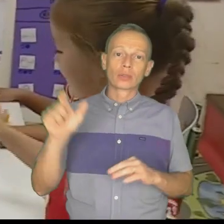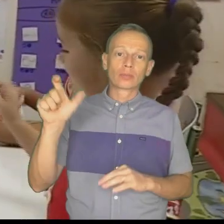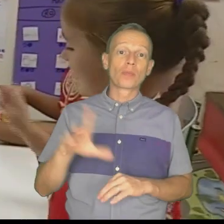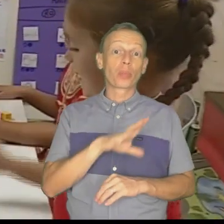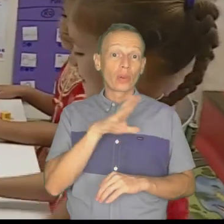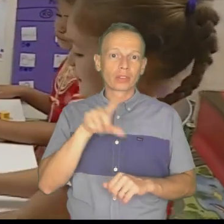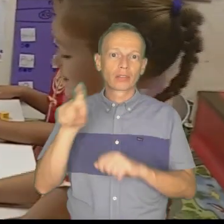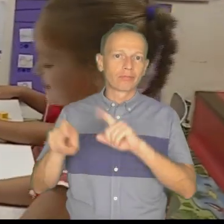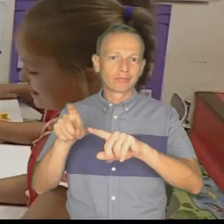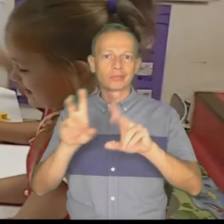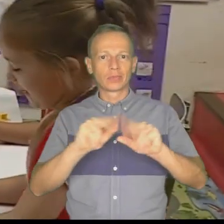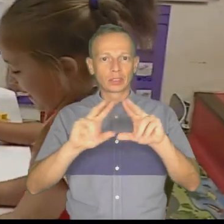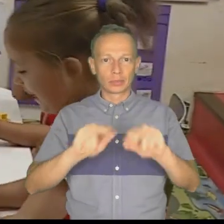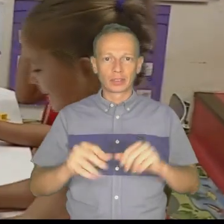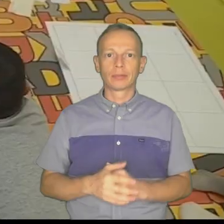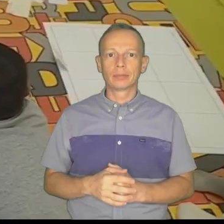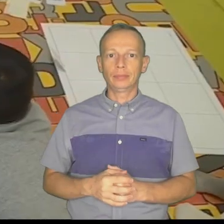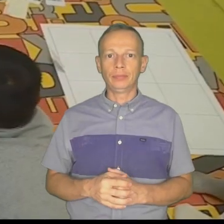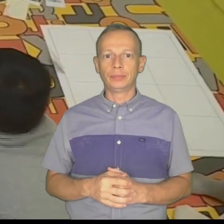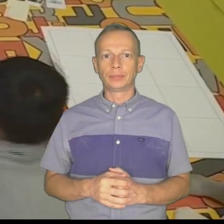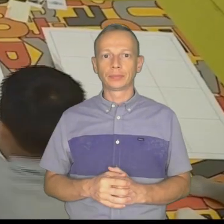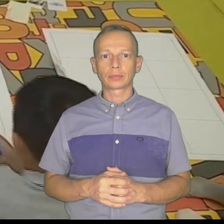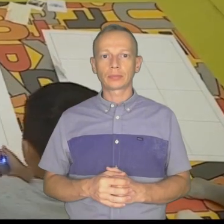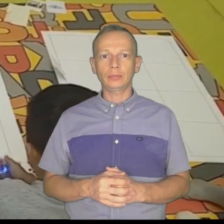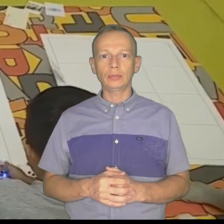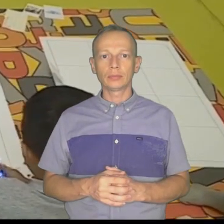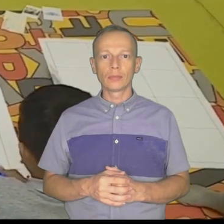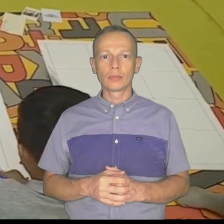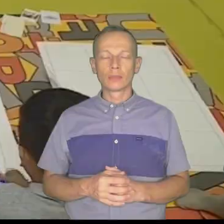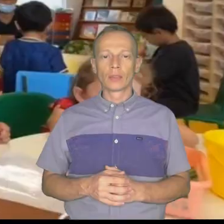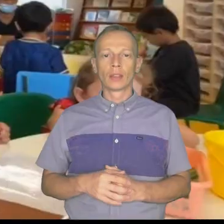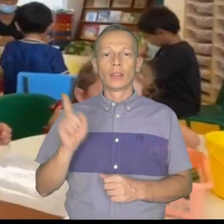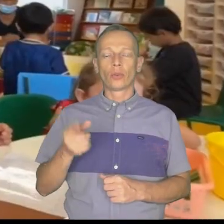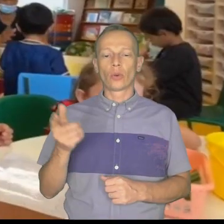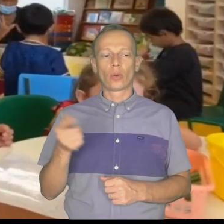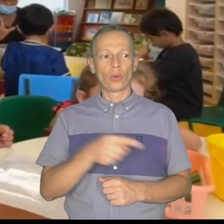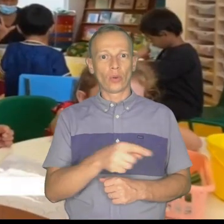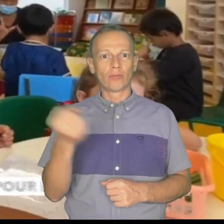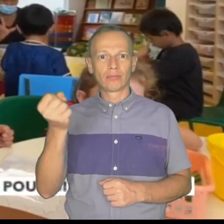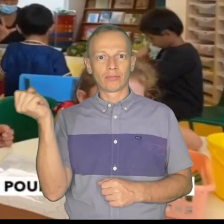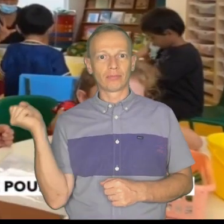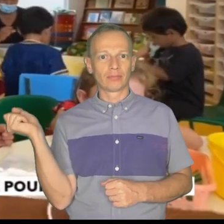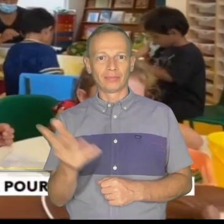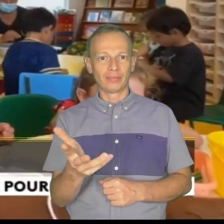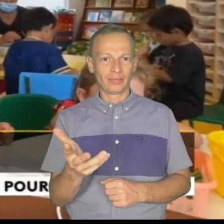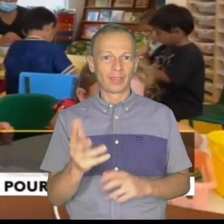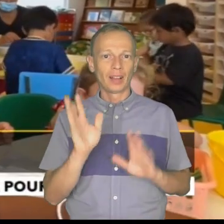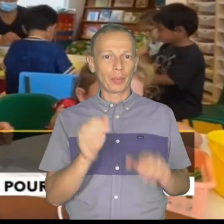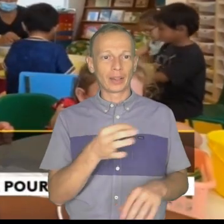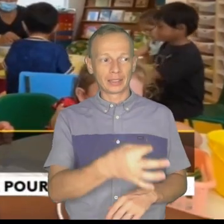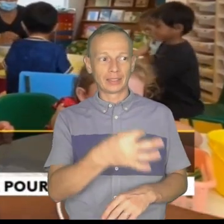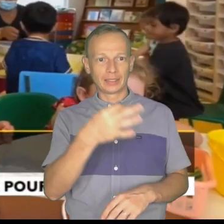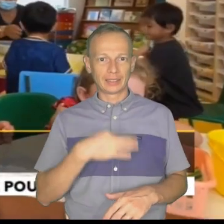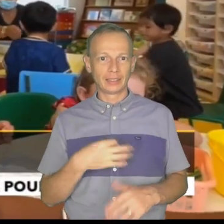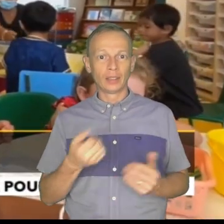Layana Temaouri, professeur des écoles, au micro d'Ismaël Tahiata. Ils doivent lancer les dés et ils doivent être en mesure